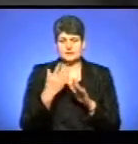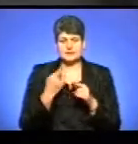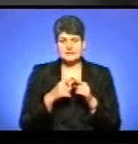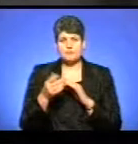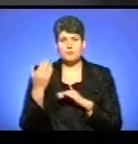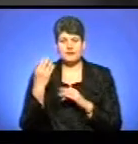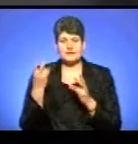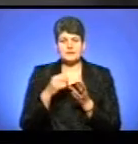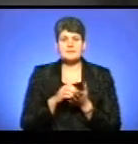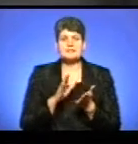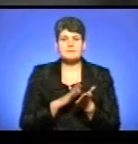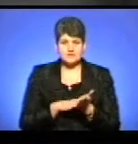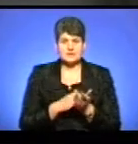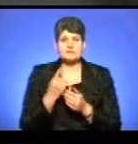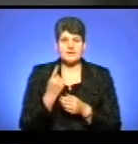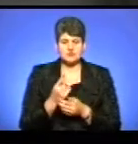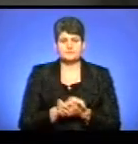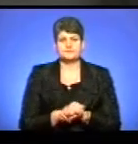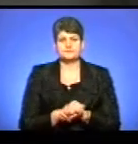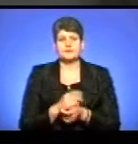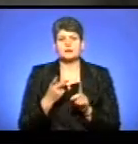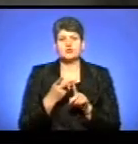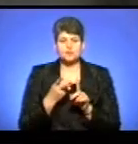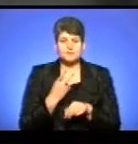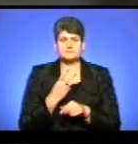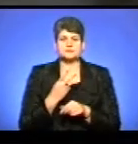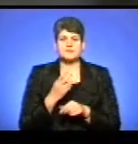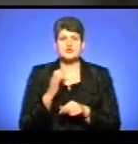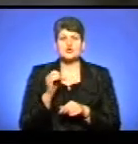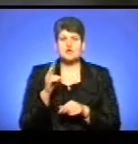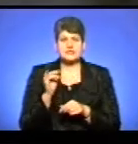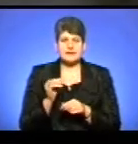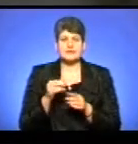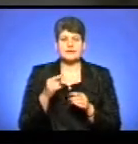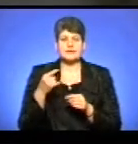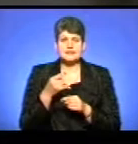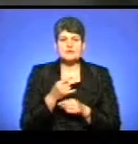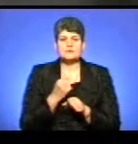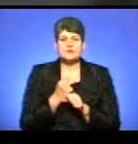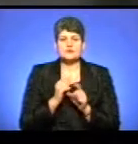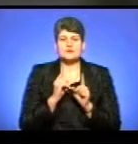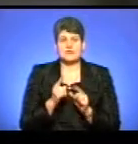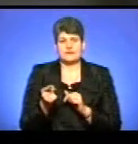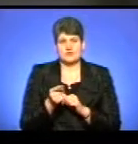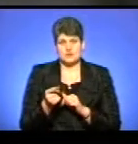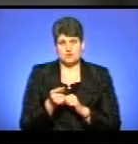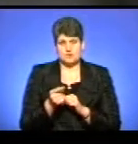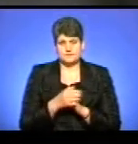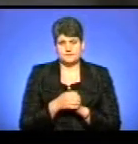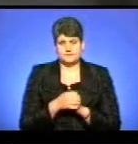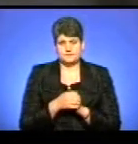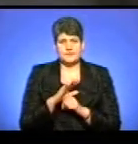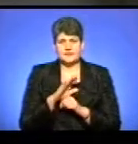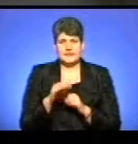попередньо треба записуватися, це раз. По-друге, соціальне таксі працює тільки по Тернополю, не